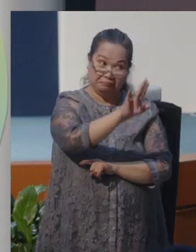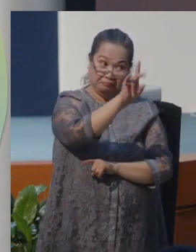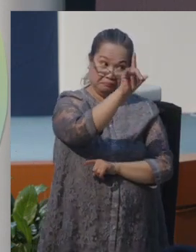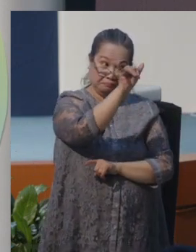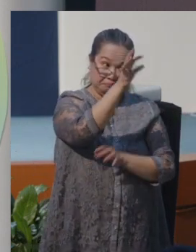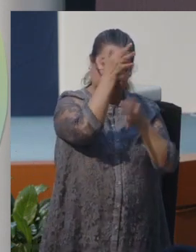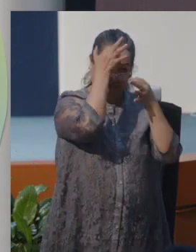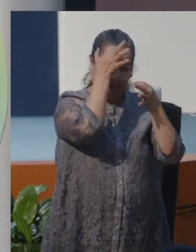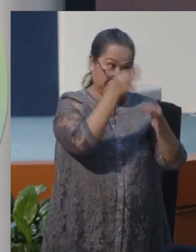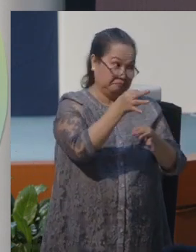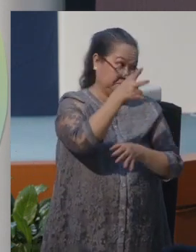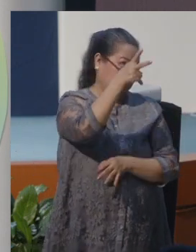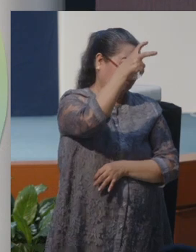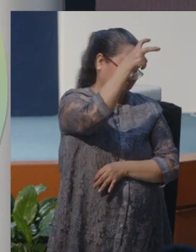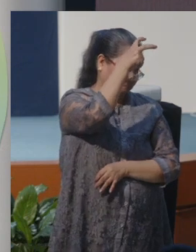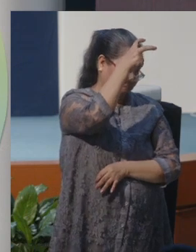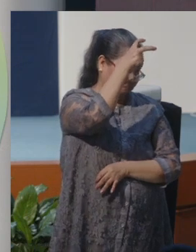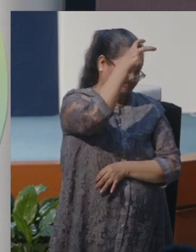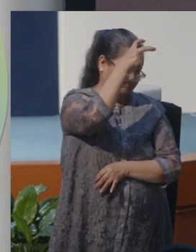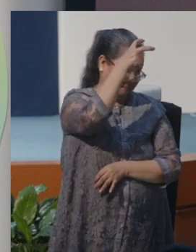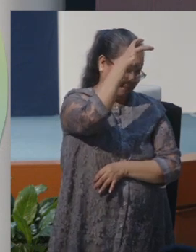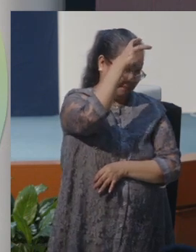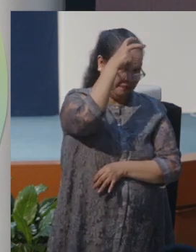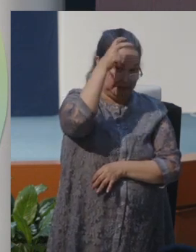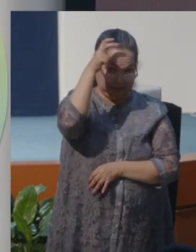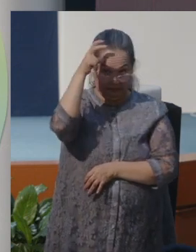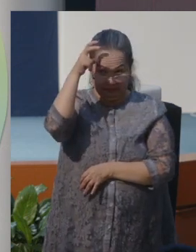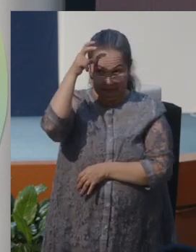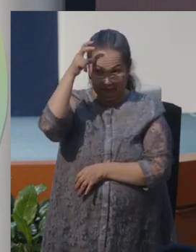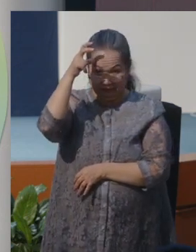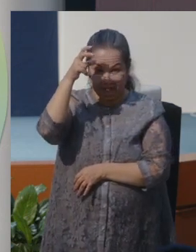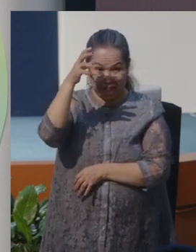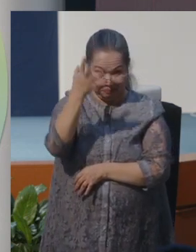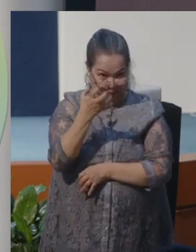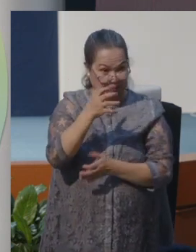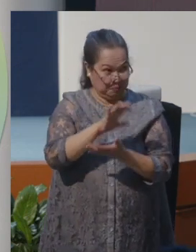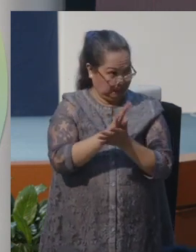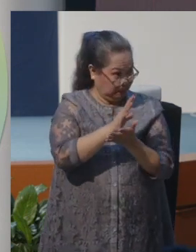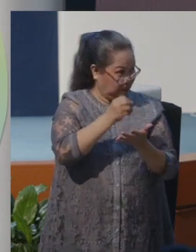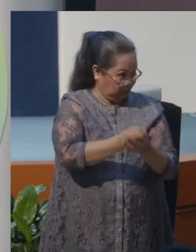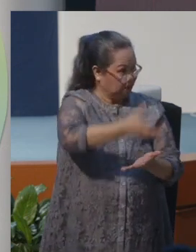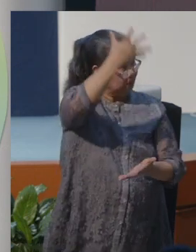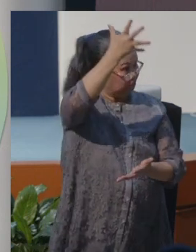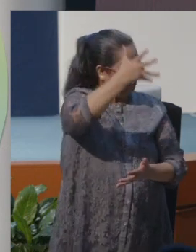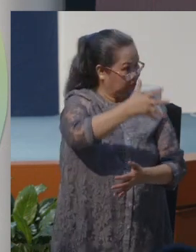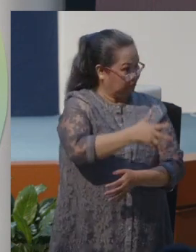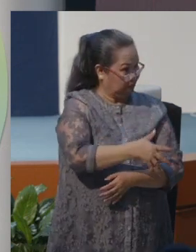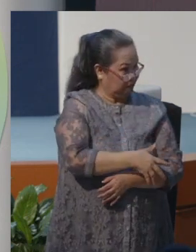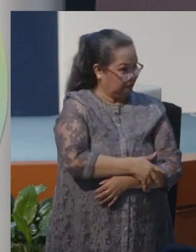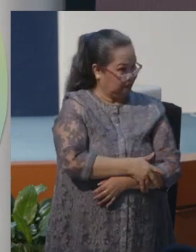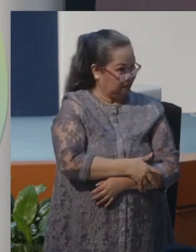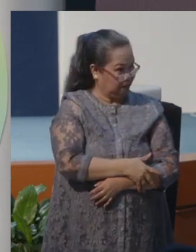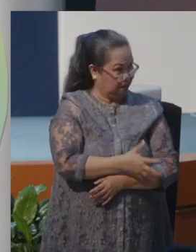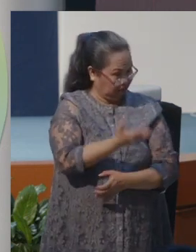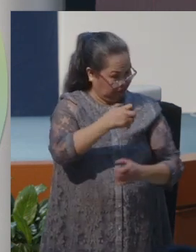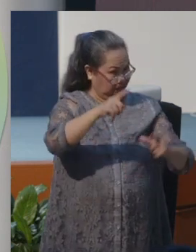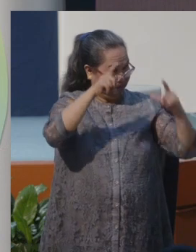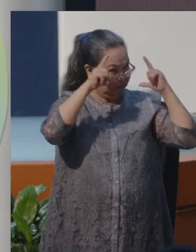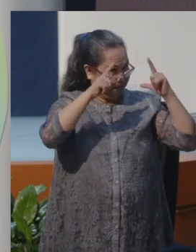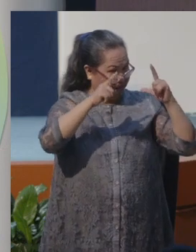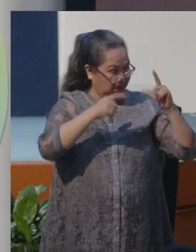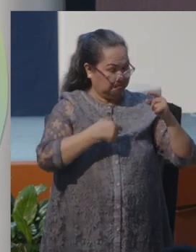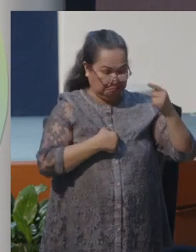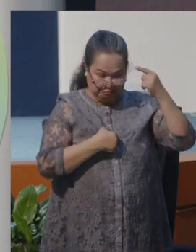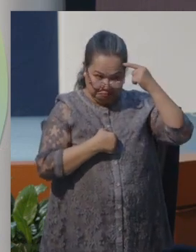evil. And he meant it for evil. He wanted to get rich. Gusto niyang yumaman. Gusto niya sumikat. Akala niya,